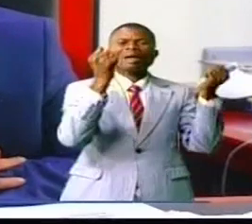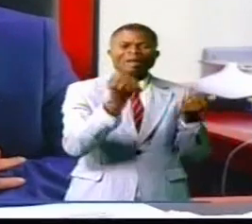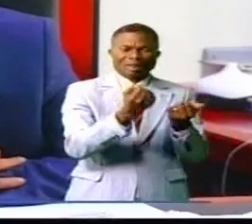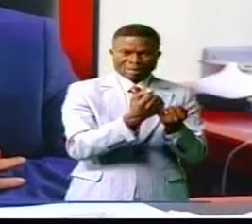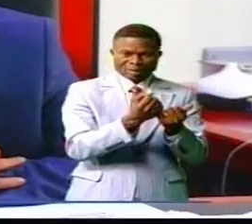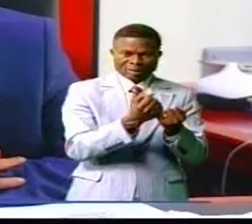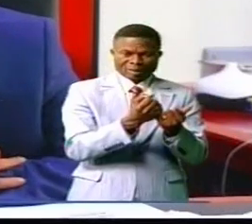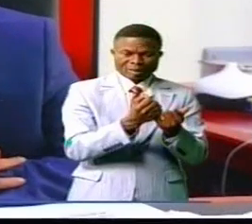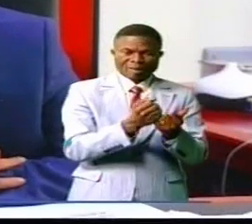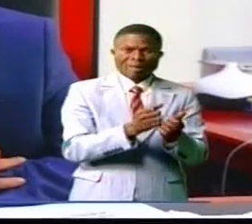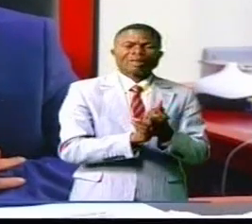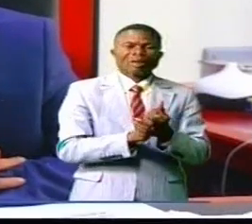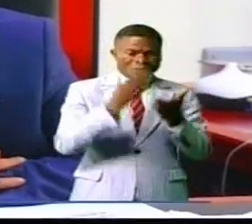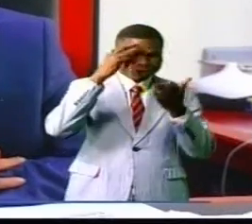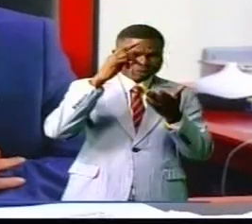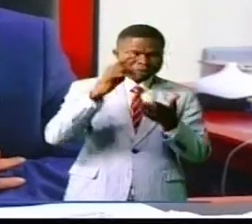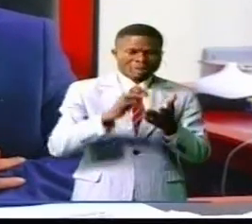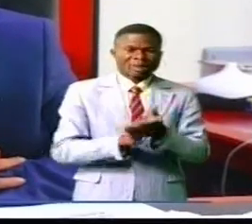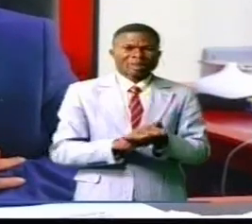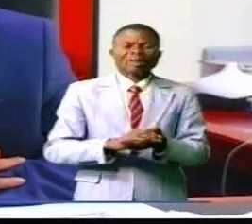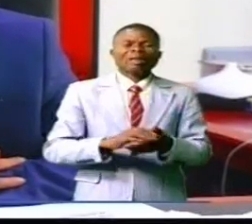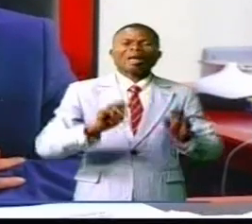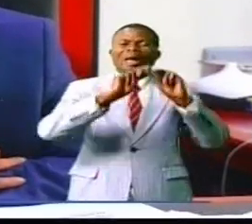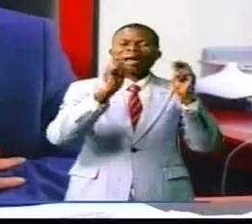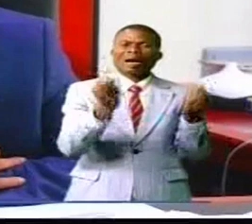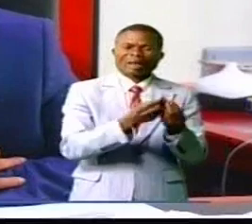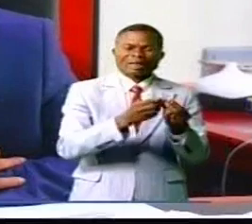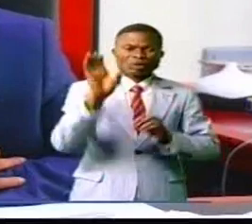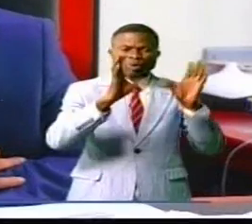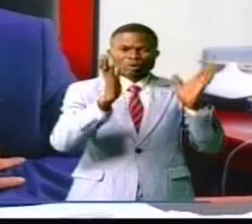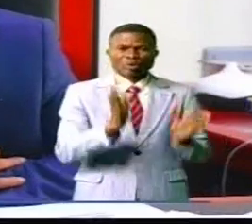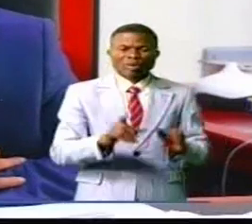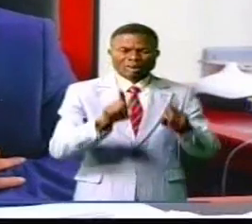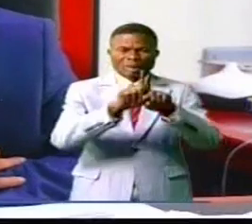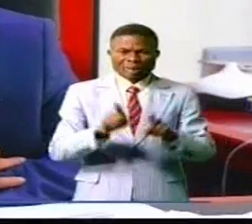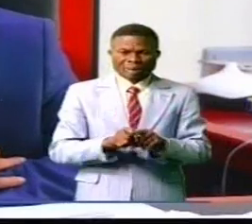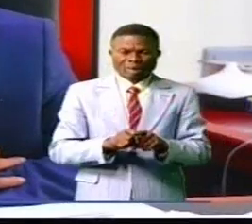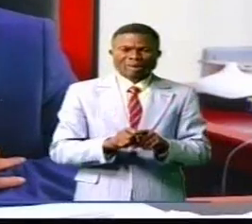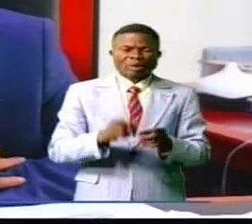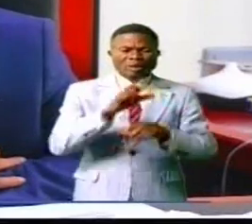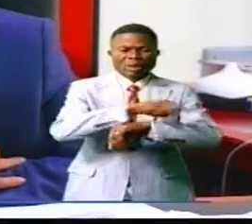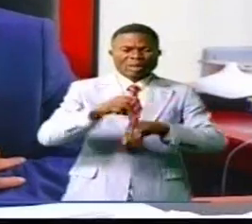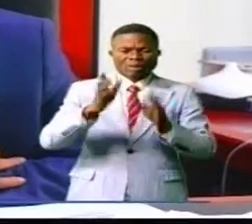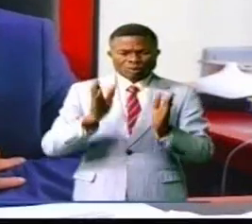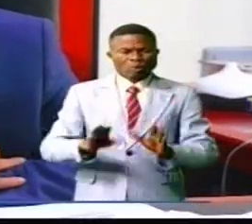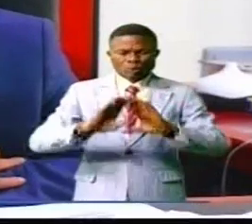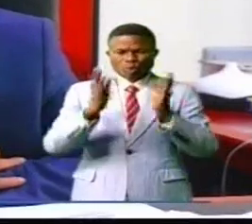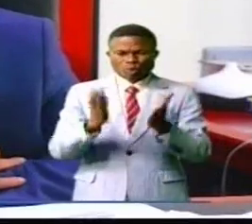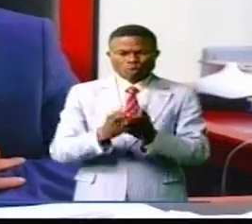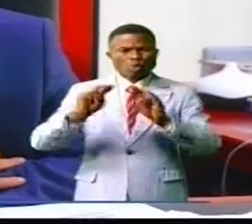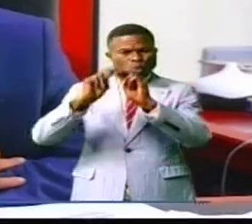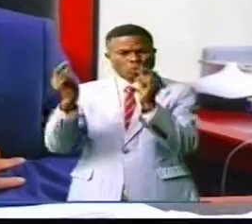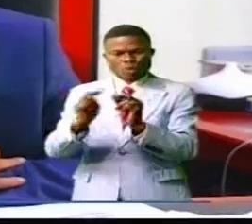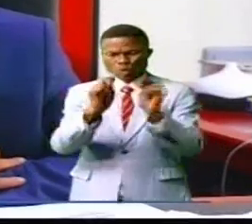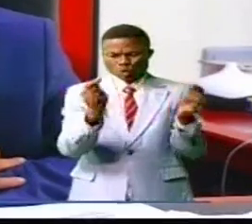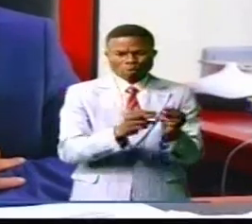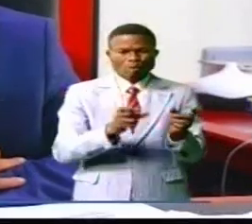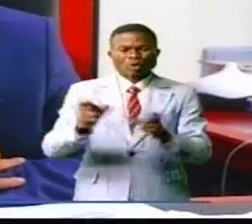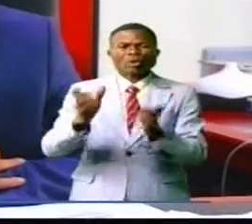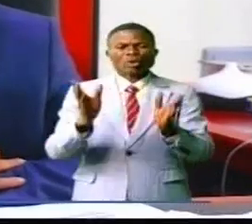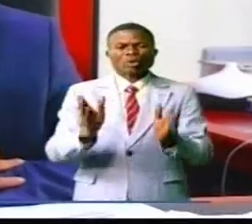telles que la PUKIN, l'ACS qui est celle des scientifiques et la PAT des administratifs, le comité de